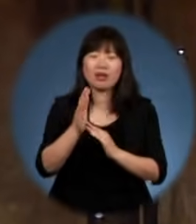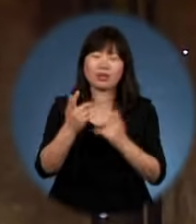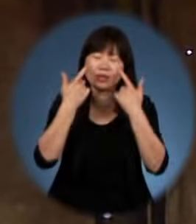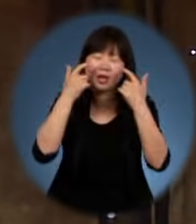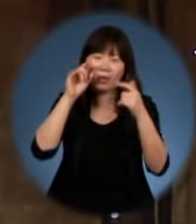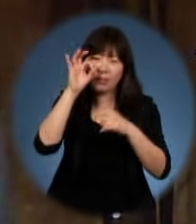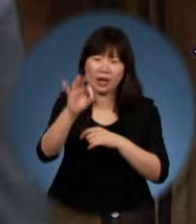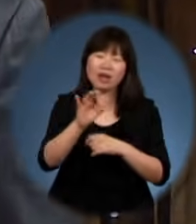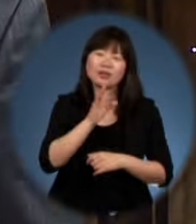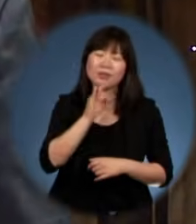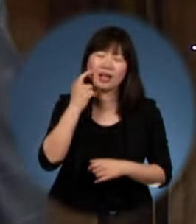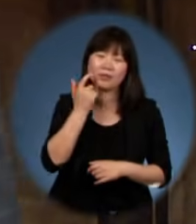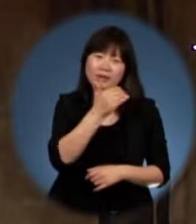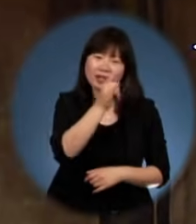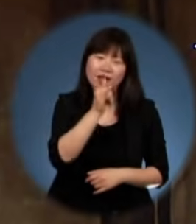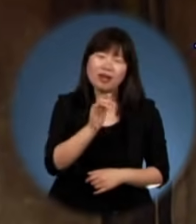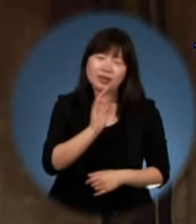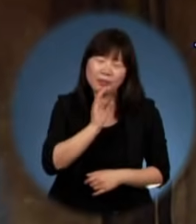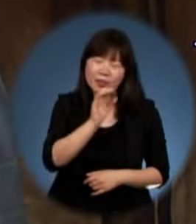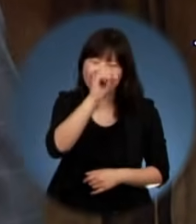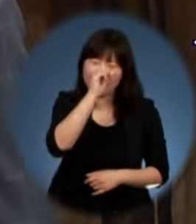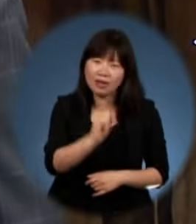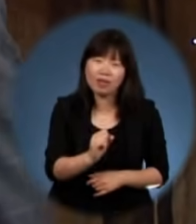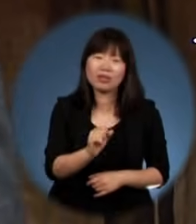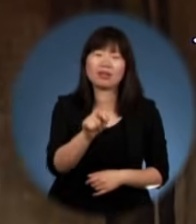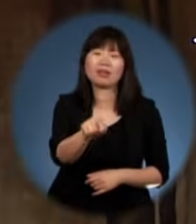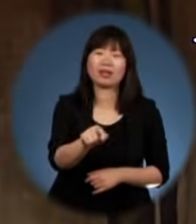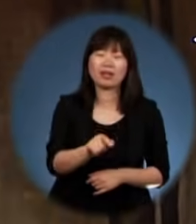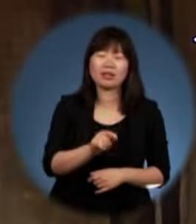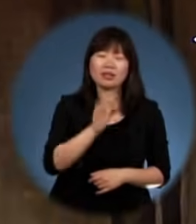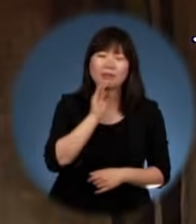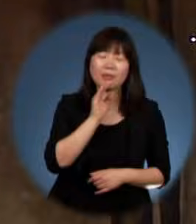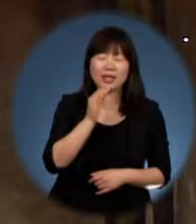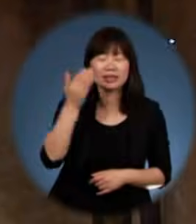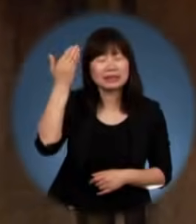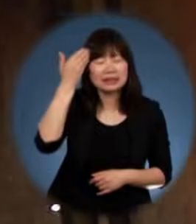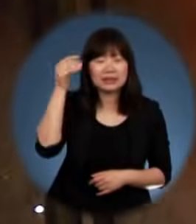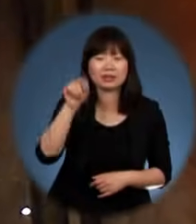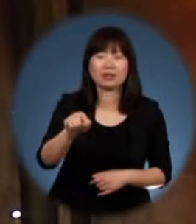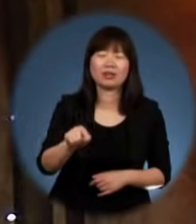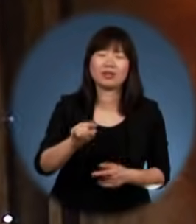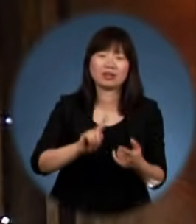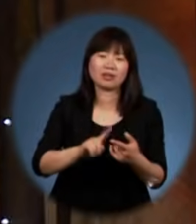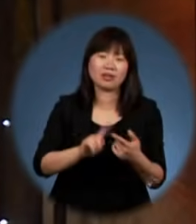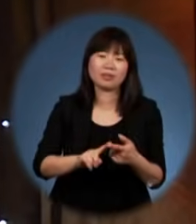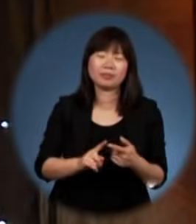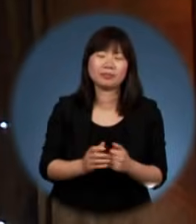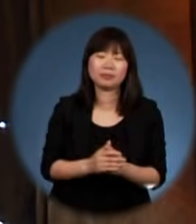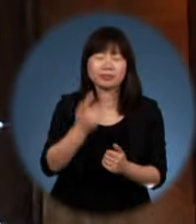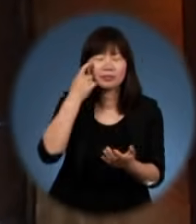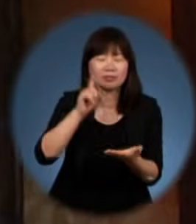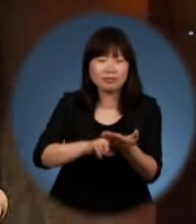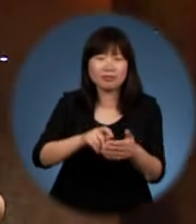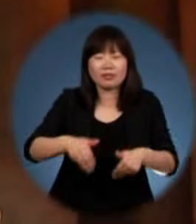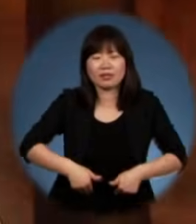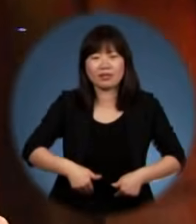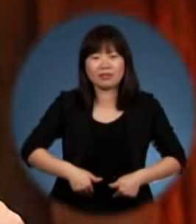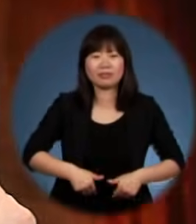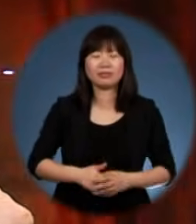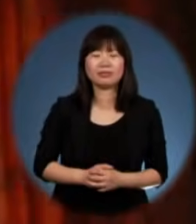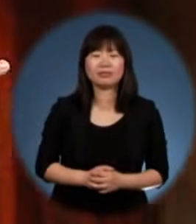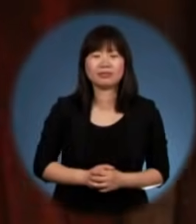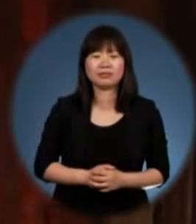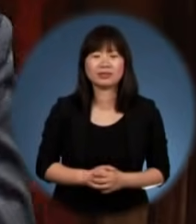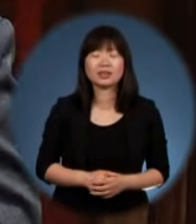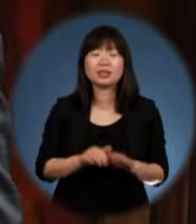아름다운 것 진짜 선 진짜 지성 그것을 발견해야 한다는 것입니다